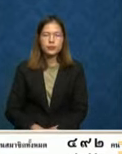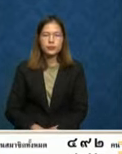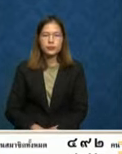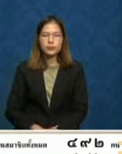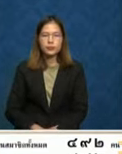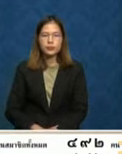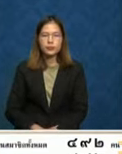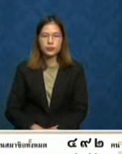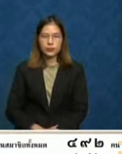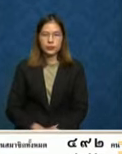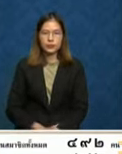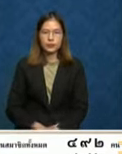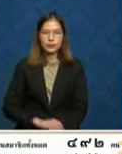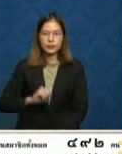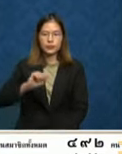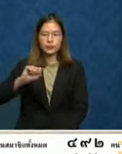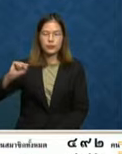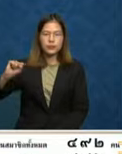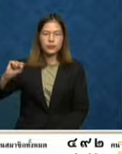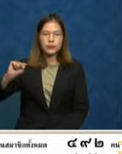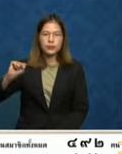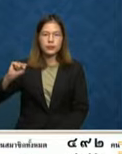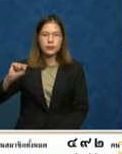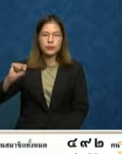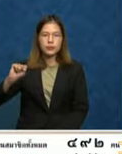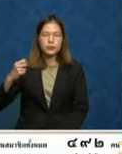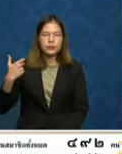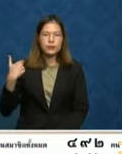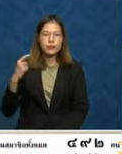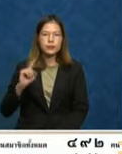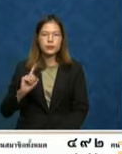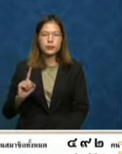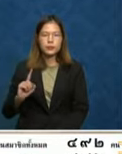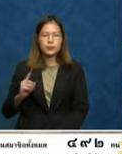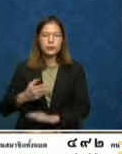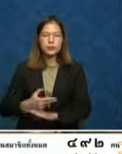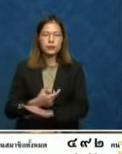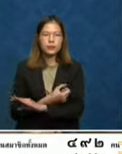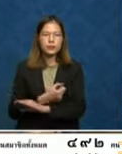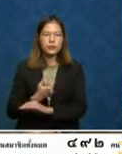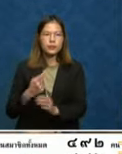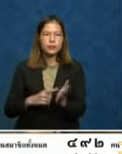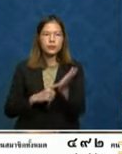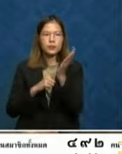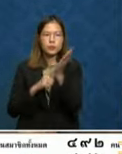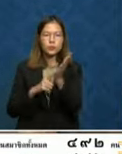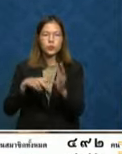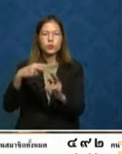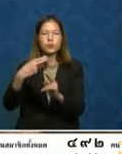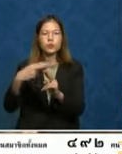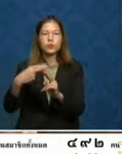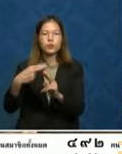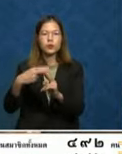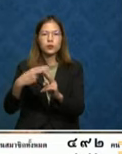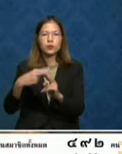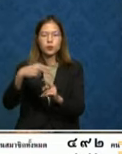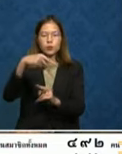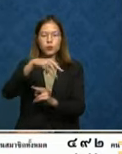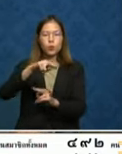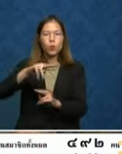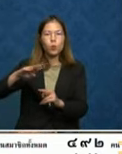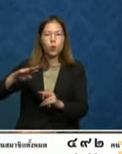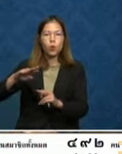สมาชิกสภาผู้แทยราษฎรแบบบัญชีรายชื่อพรครวมชัยสร้างชาติขอเสนอกรรมาธิการวิสามัญร่างพระ